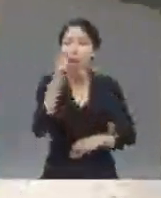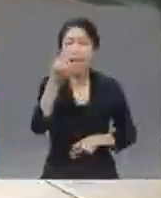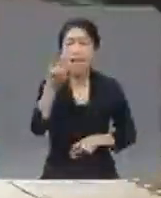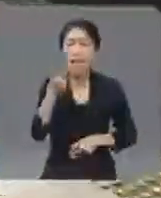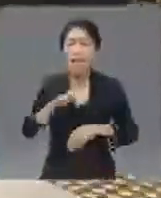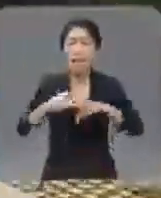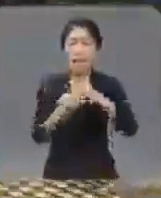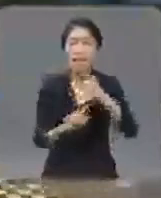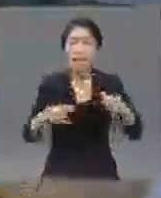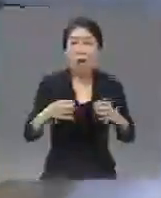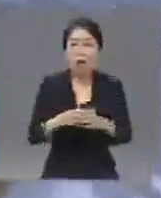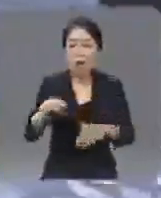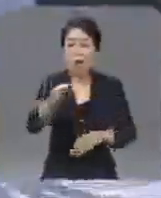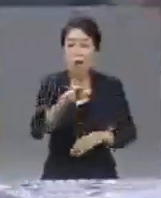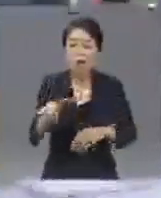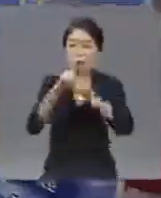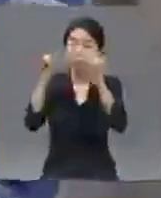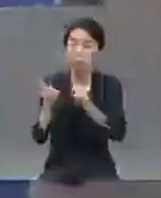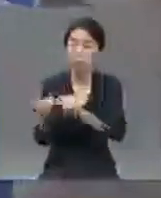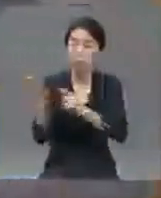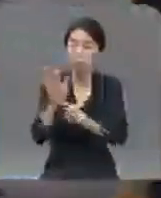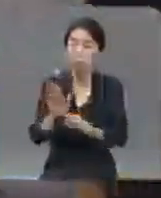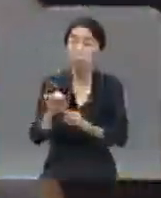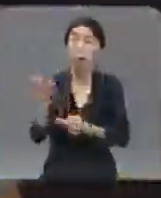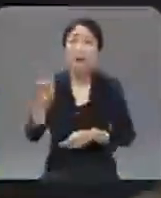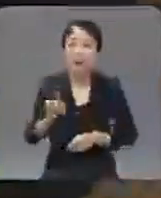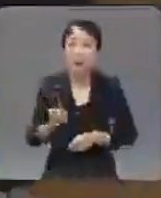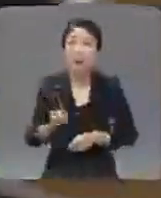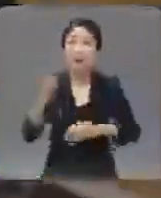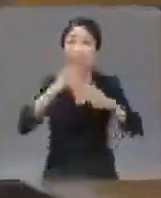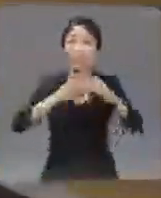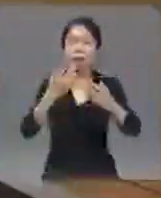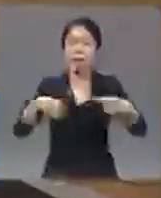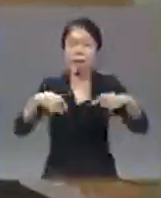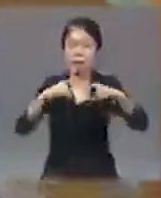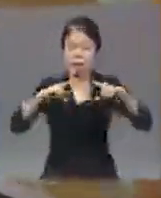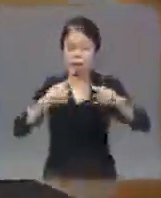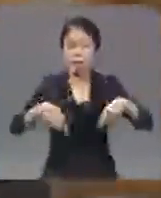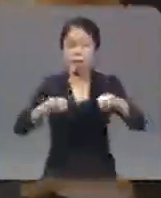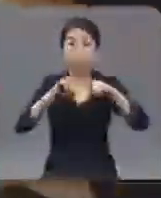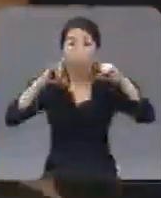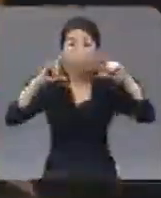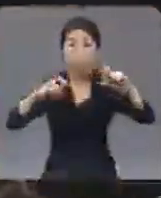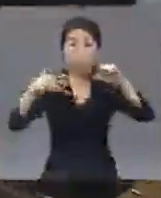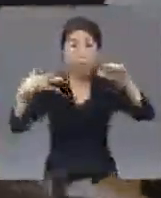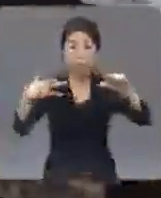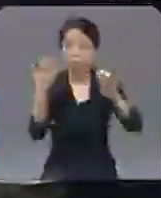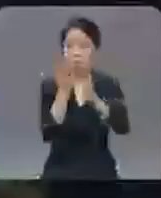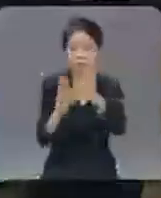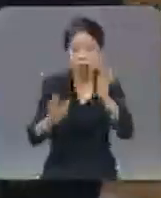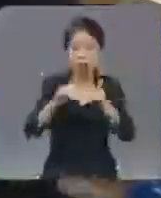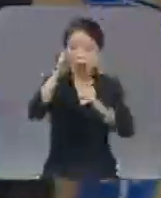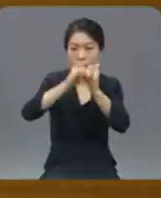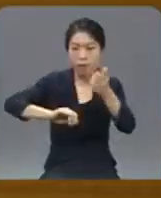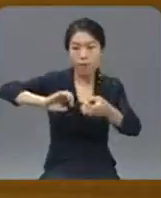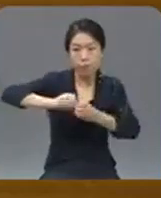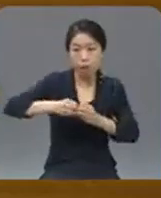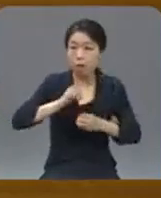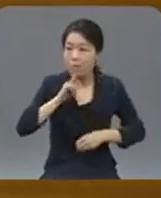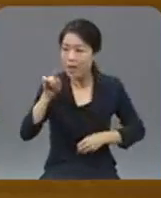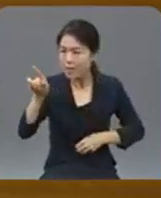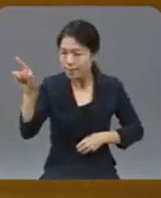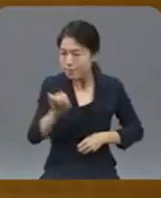대책위를 포함한 전국 시민사회 성명서에서 공동선언식이 5.18의 부정한 역사왜곡이란 대목을 문제 삼은 것으로